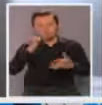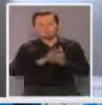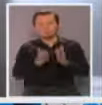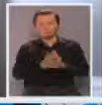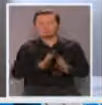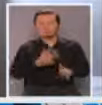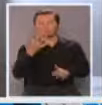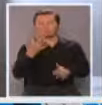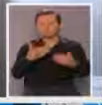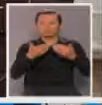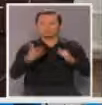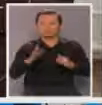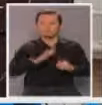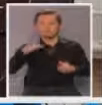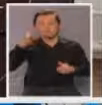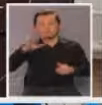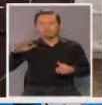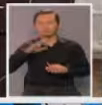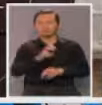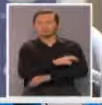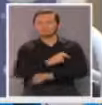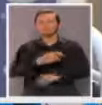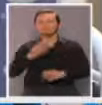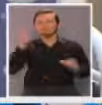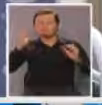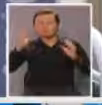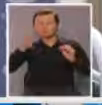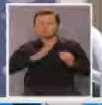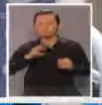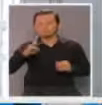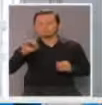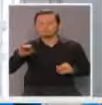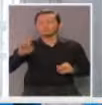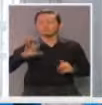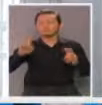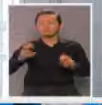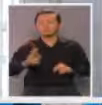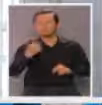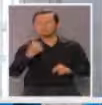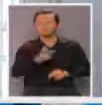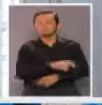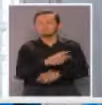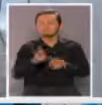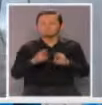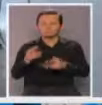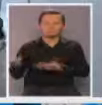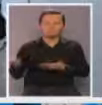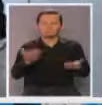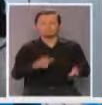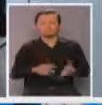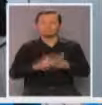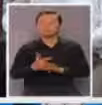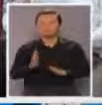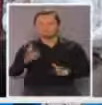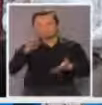с 5 выпускниками Западно-Казахстанского медицинского университета имени Марата Оспанова и одним хирургом о трудовой деятельности в районе.